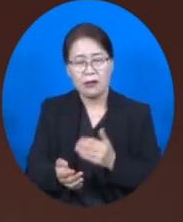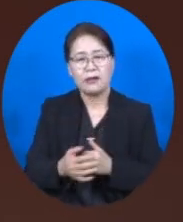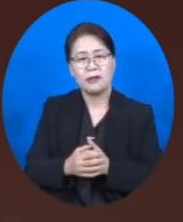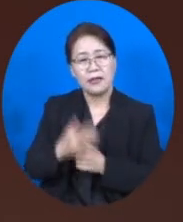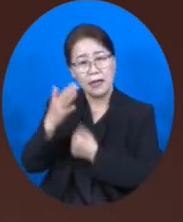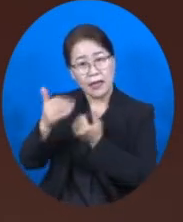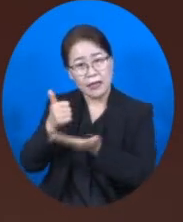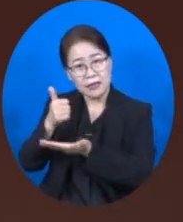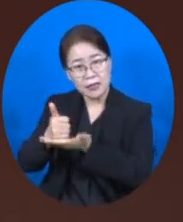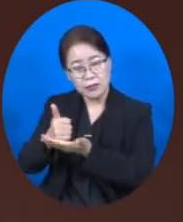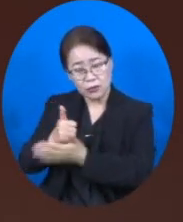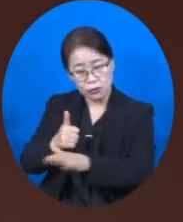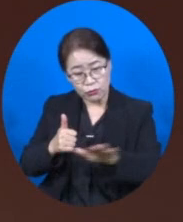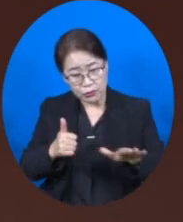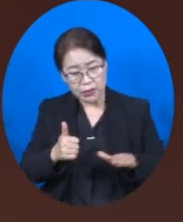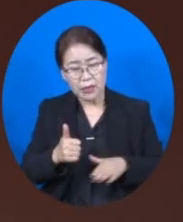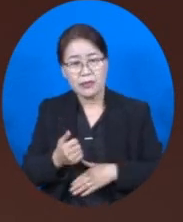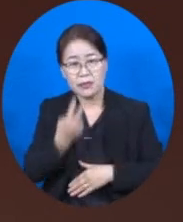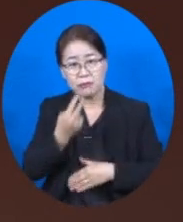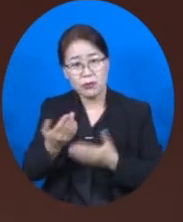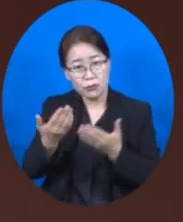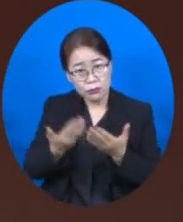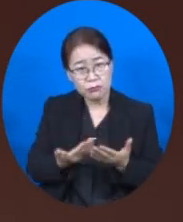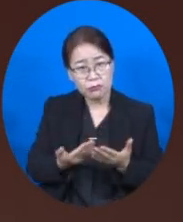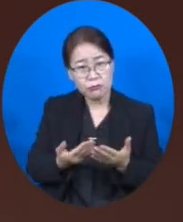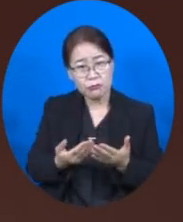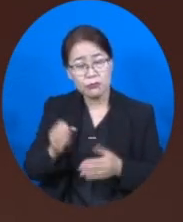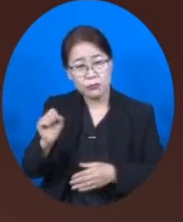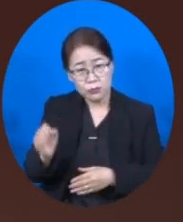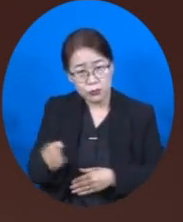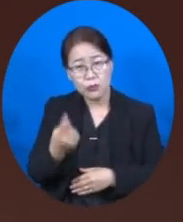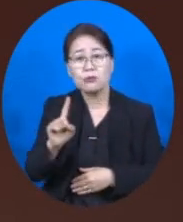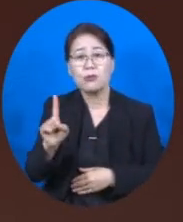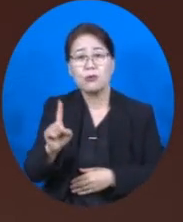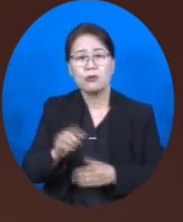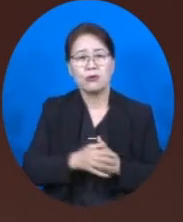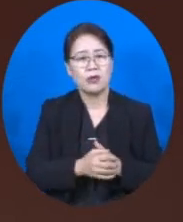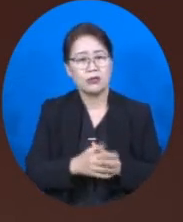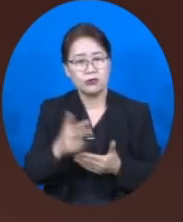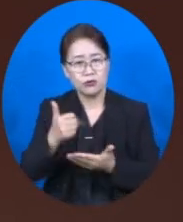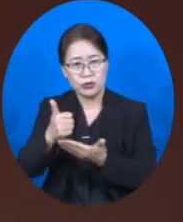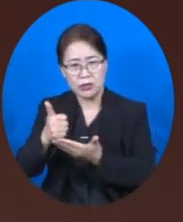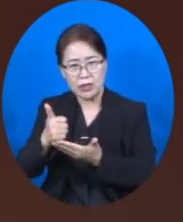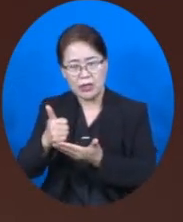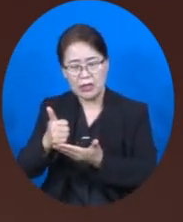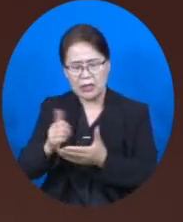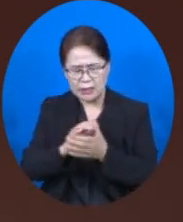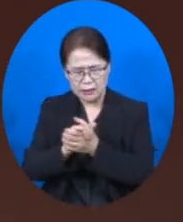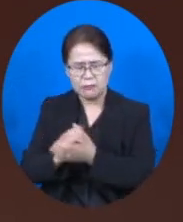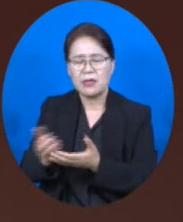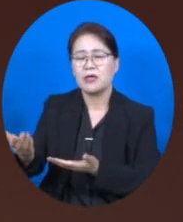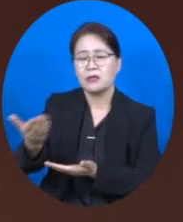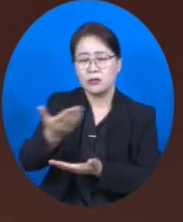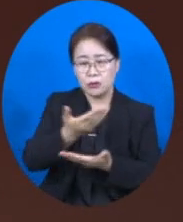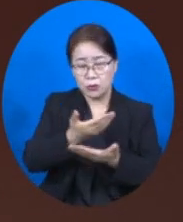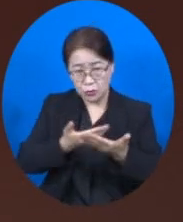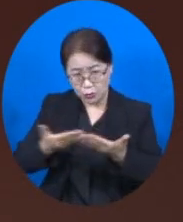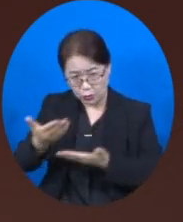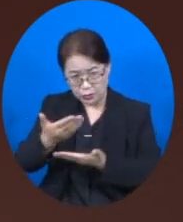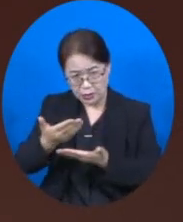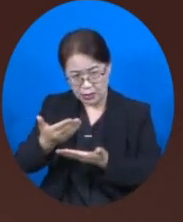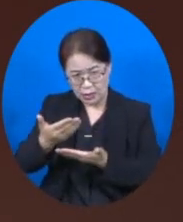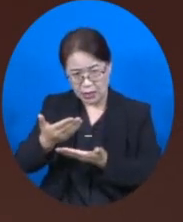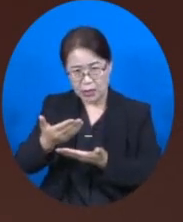하나님께서 우리에게 생명을 주셨을까요 그것은 주님과의 아주 친밀한 사귐과